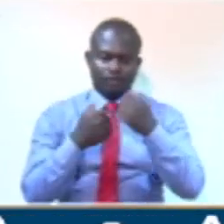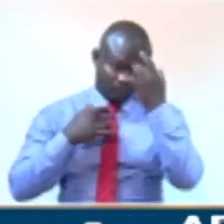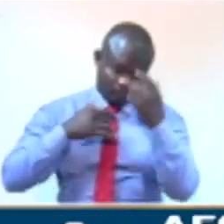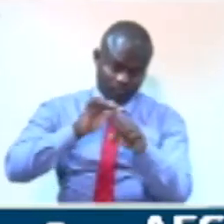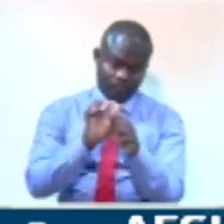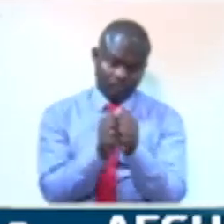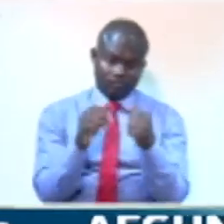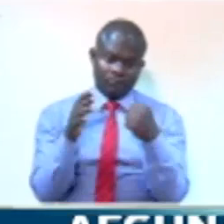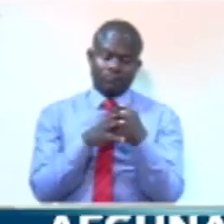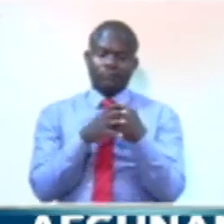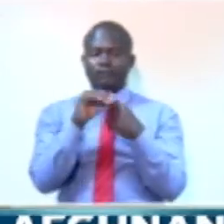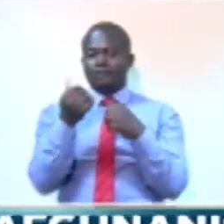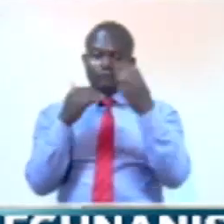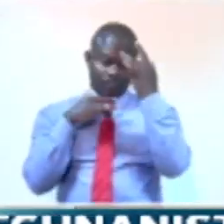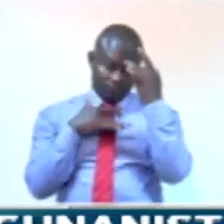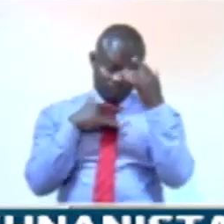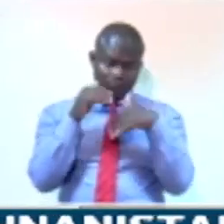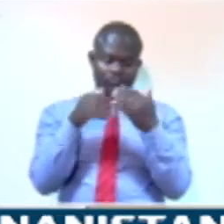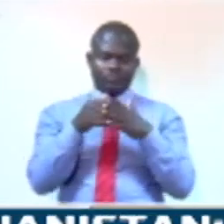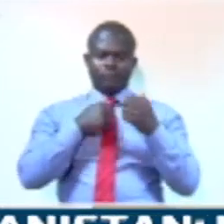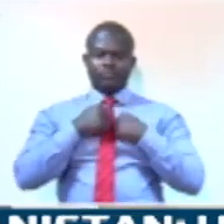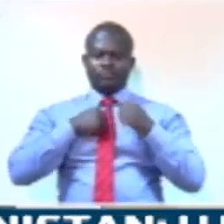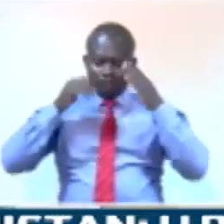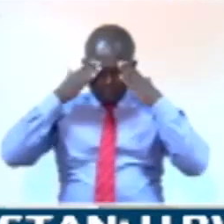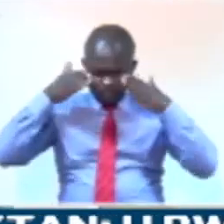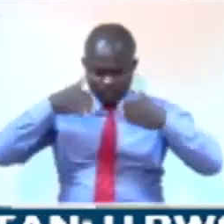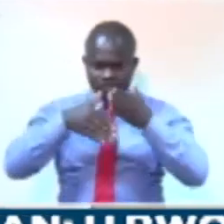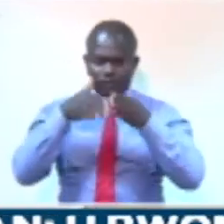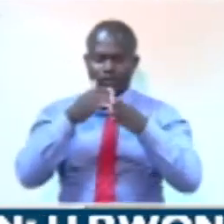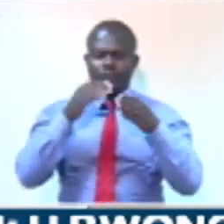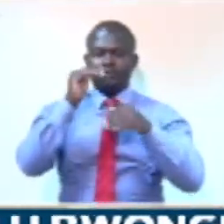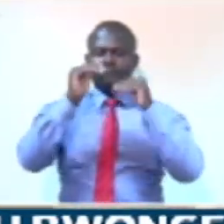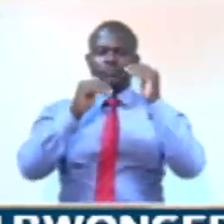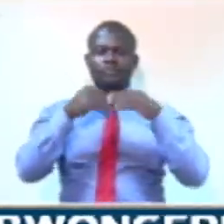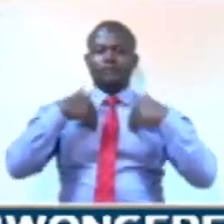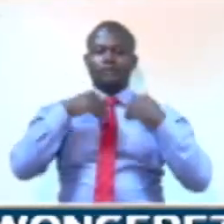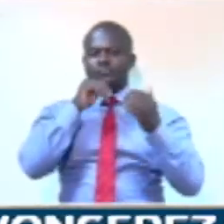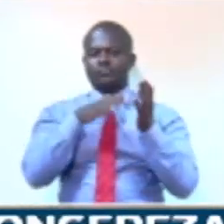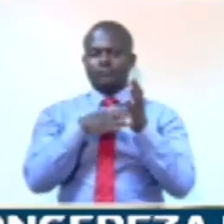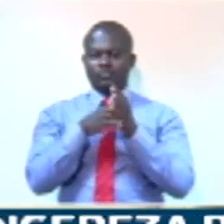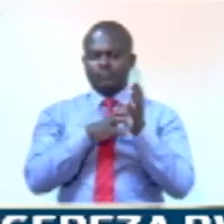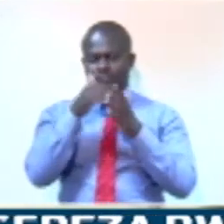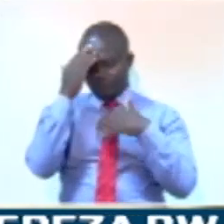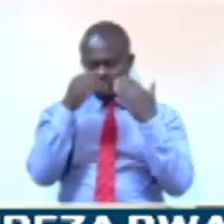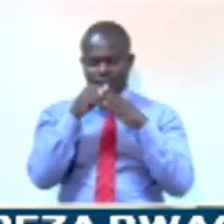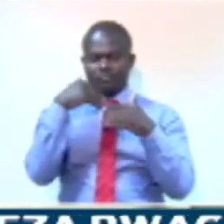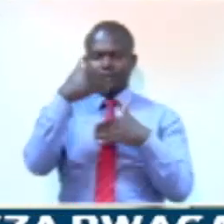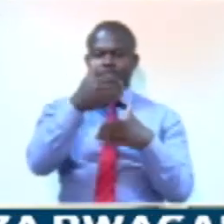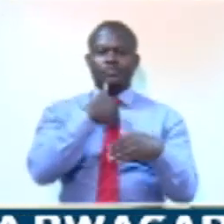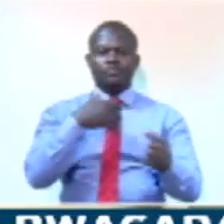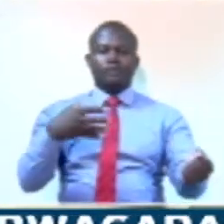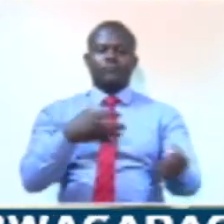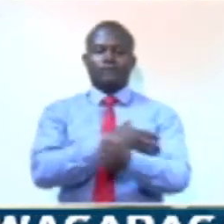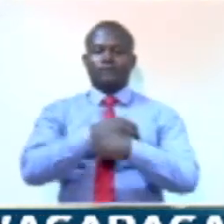cya COVID-19 n'izindi ndwara, u Rwanda runashyira ingufu mu kubaka urwego rw'ubuzima rutajegajega kugira ngo igihugu kizahore gifite ubushobozi